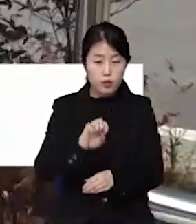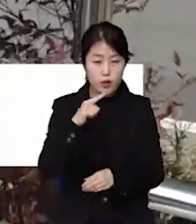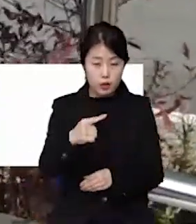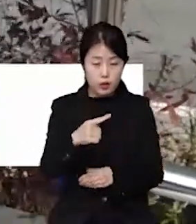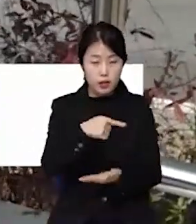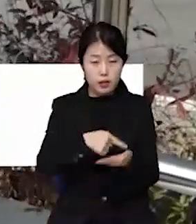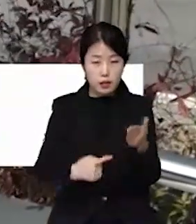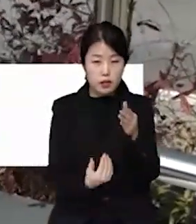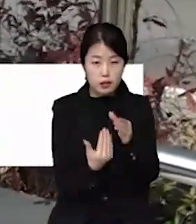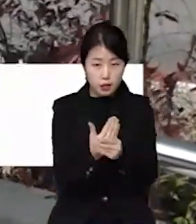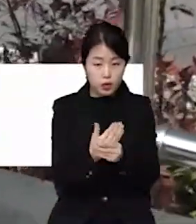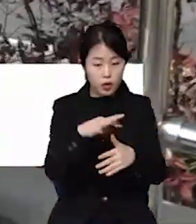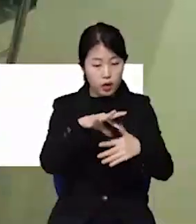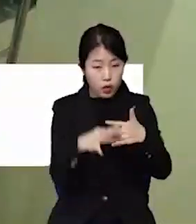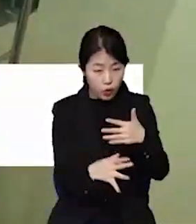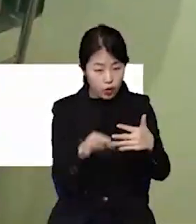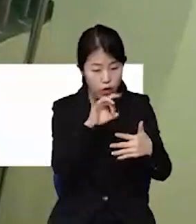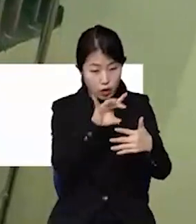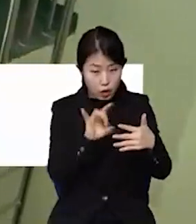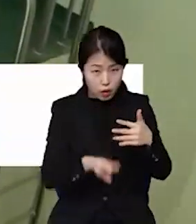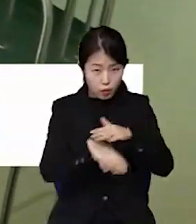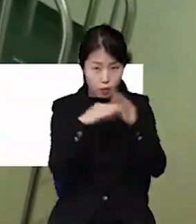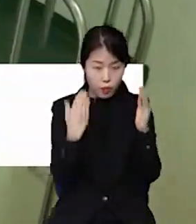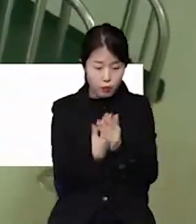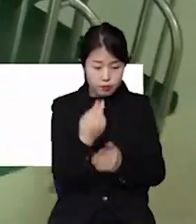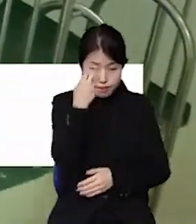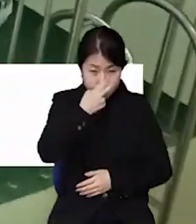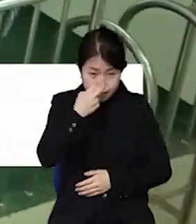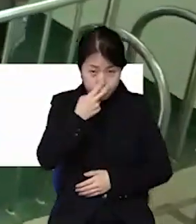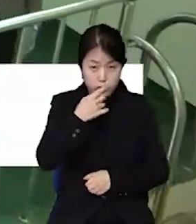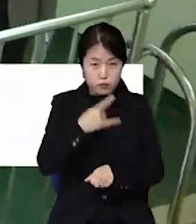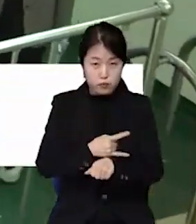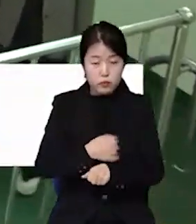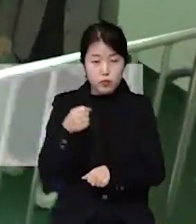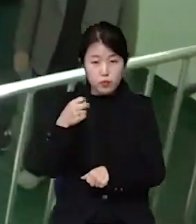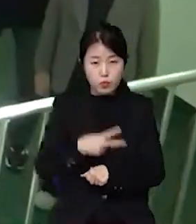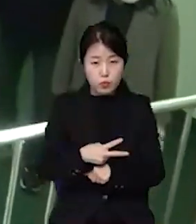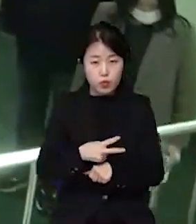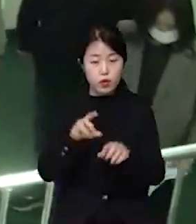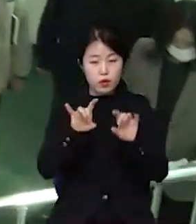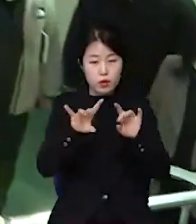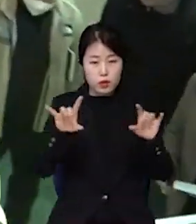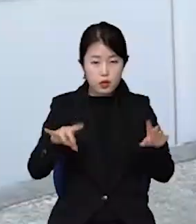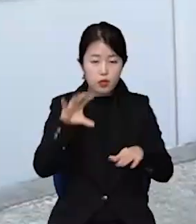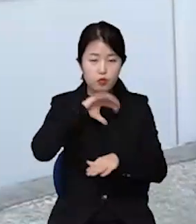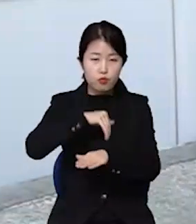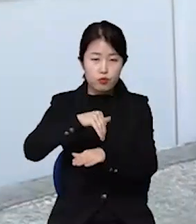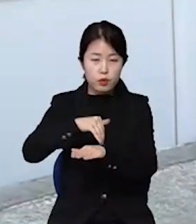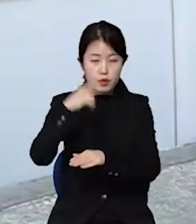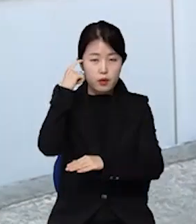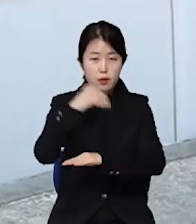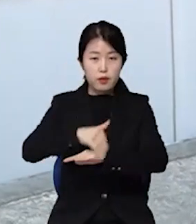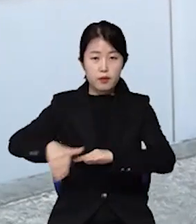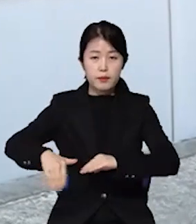재난사고 현장조치 행동 매뉴얼에 대한 전수점검을 실시하고 유형별 모의훈련도 진행할